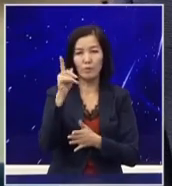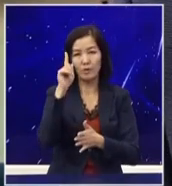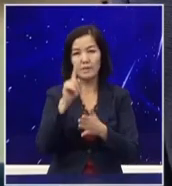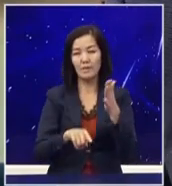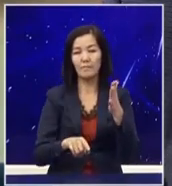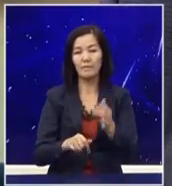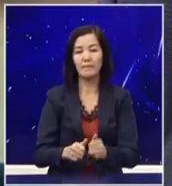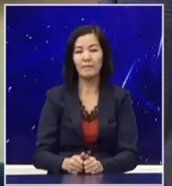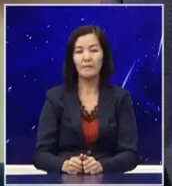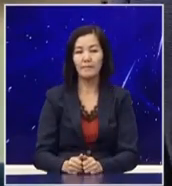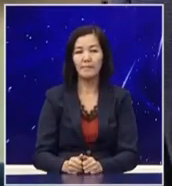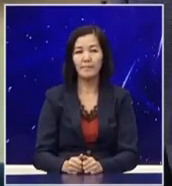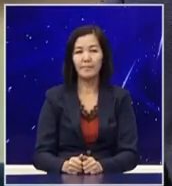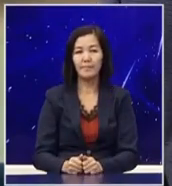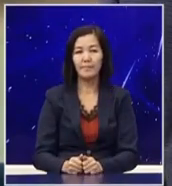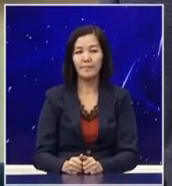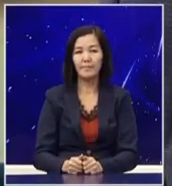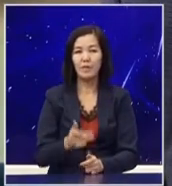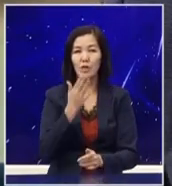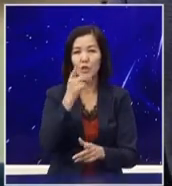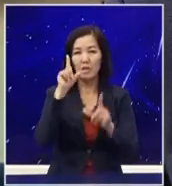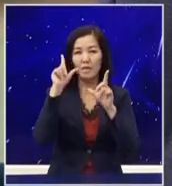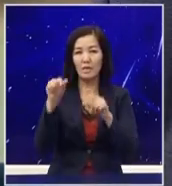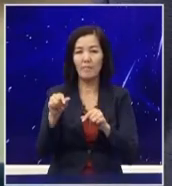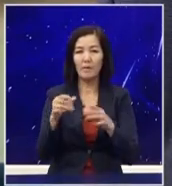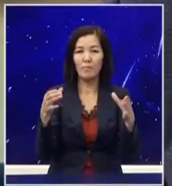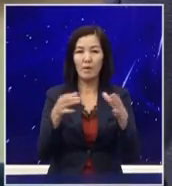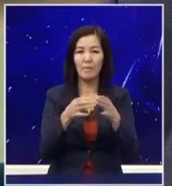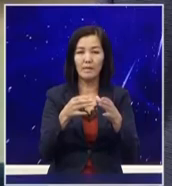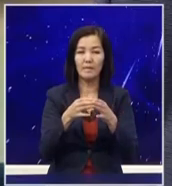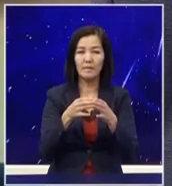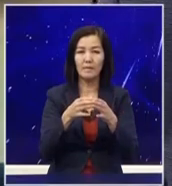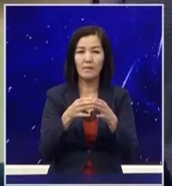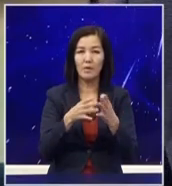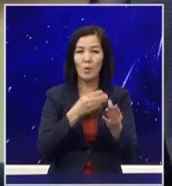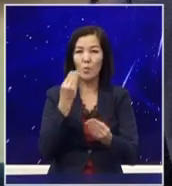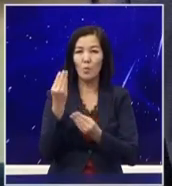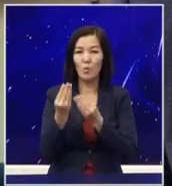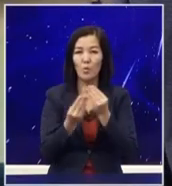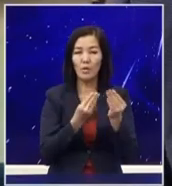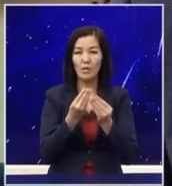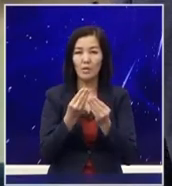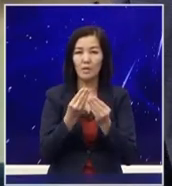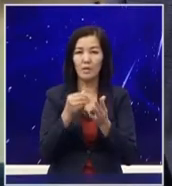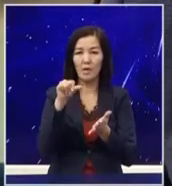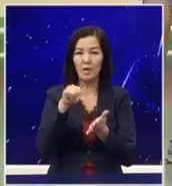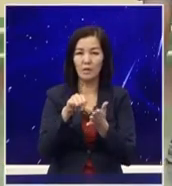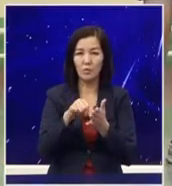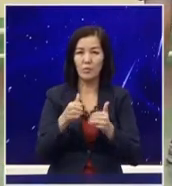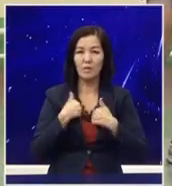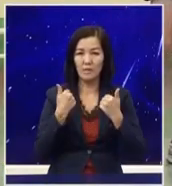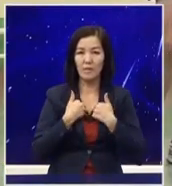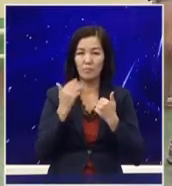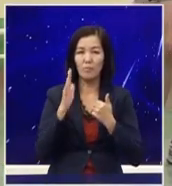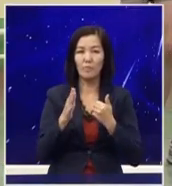Қазақстанның ішіндегі жарыстарды отып, жаңа шетелдерге шығып, құрама команда сабына осы балаларды іліктіруге жұмыс жасаймыз.